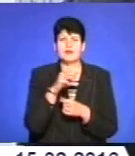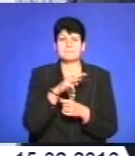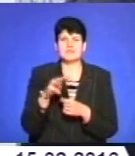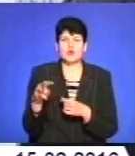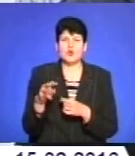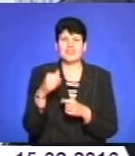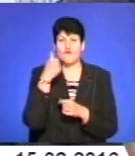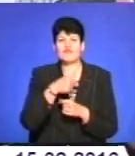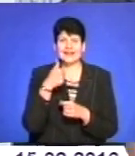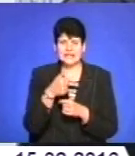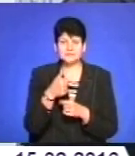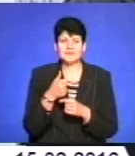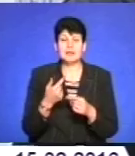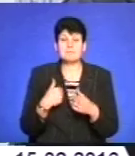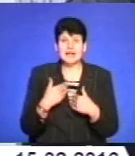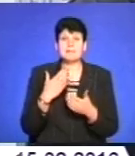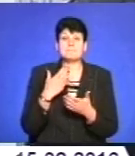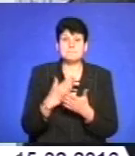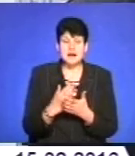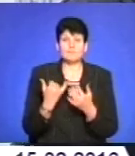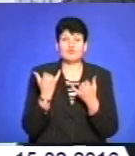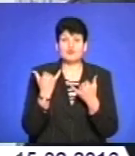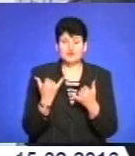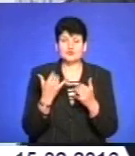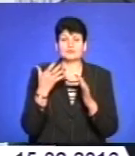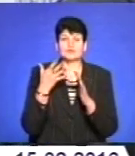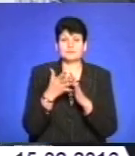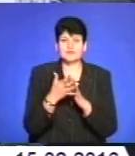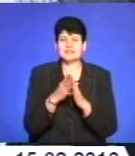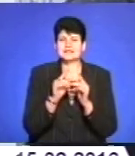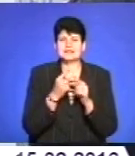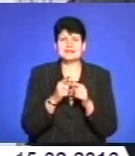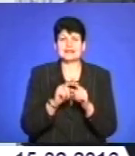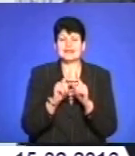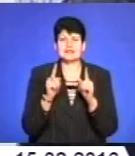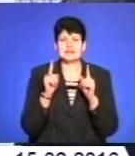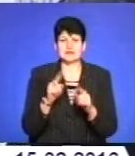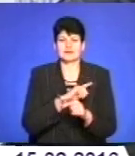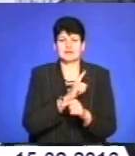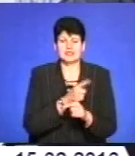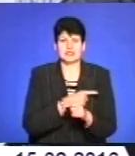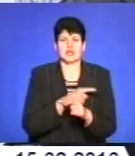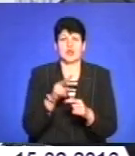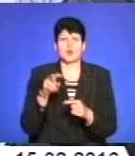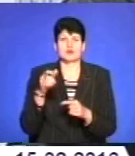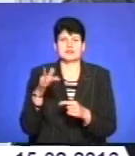у рік. Тобто ми маємо сьогодні перейти в площину не лише потужного логістичного центру, який буде